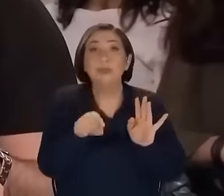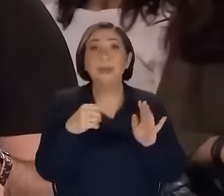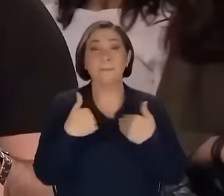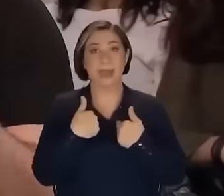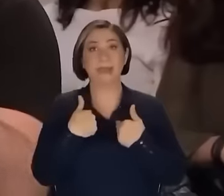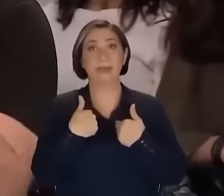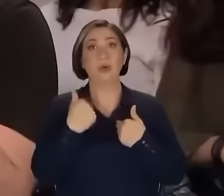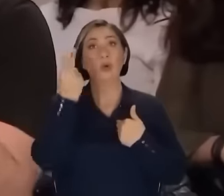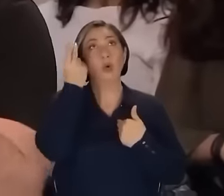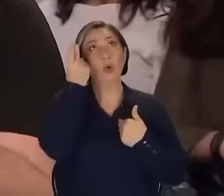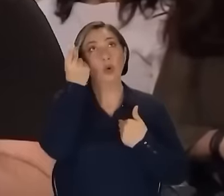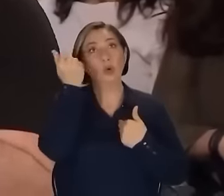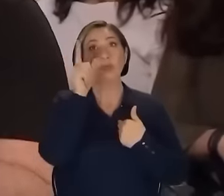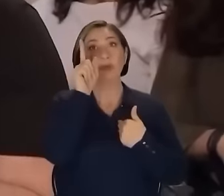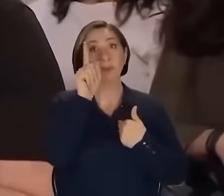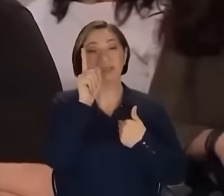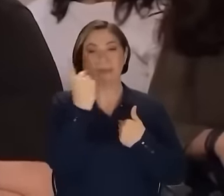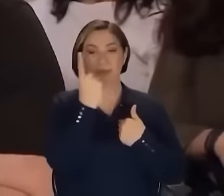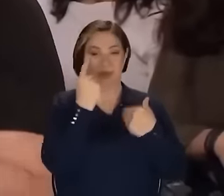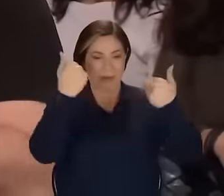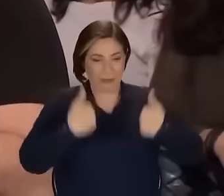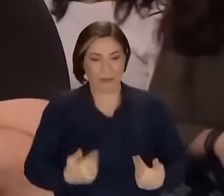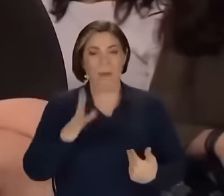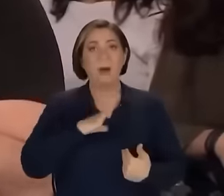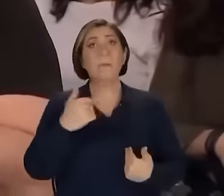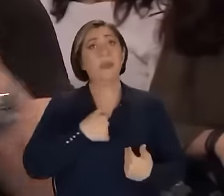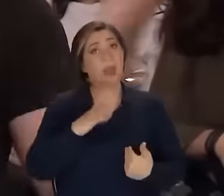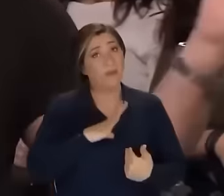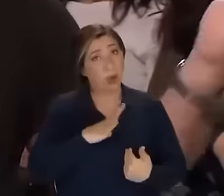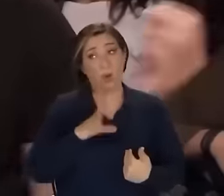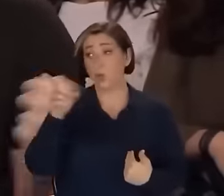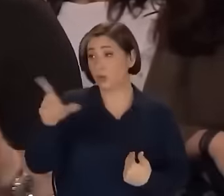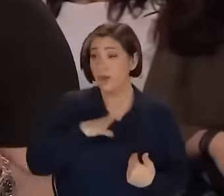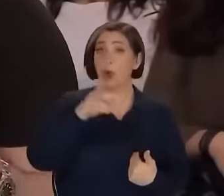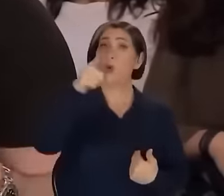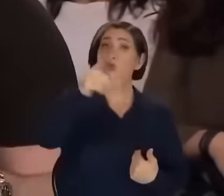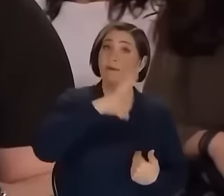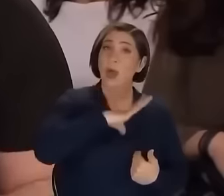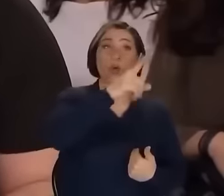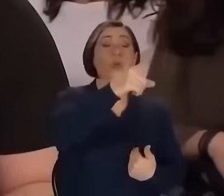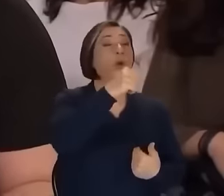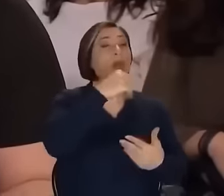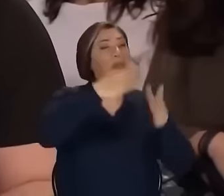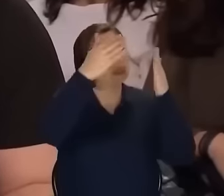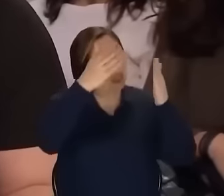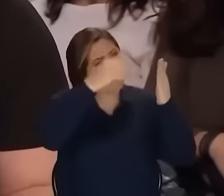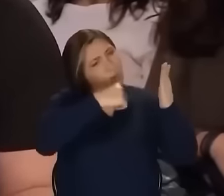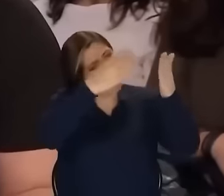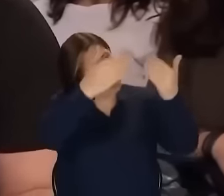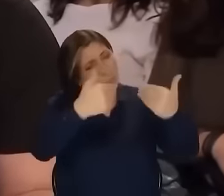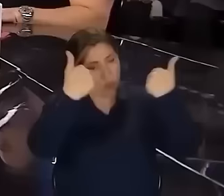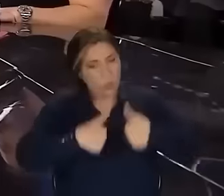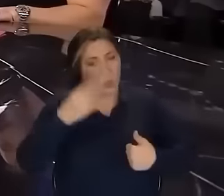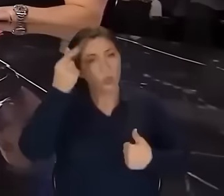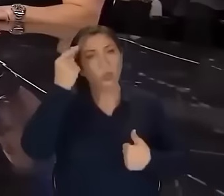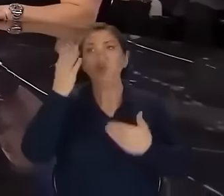ben unuttuğumuz bir versiyonumuz var bizim. Benim de var. Onun da var. Yani bu adamlar bizim unuttuğumuz